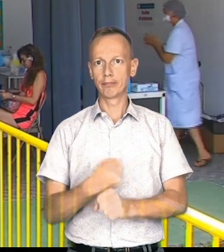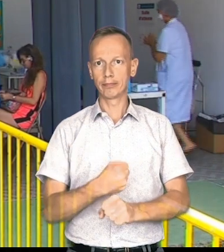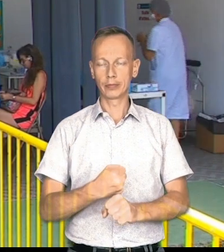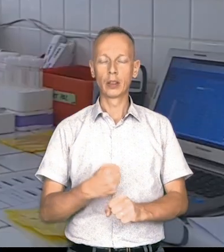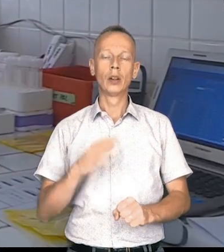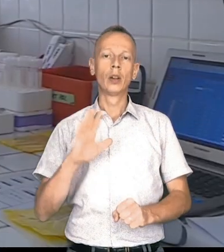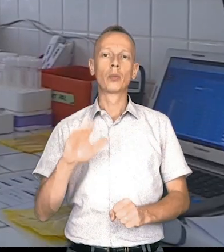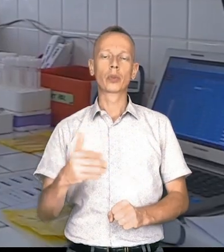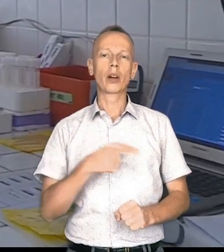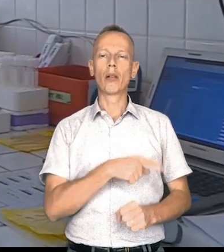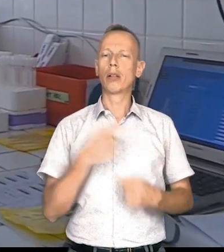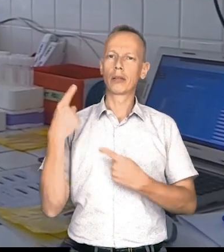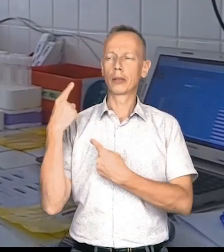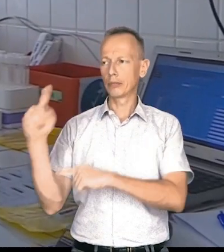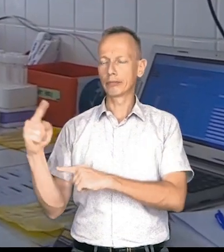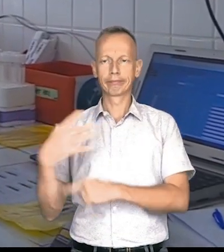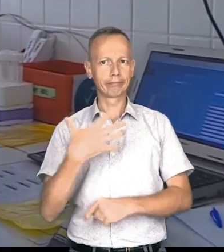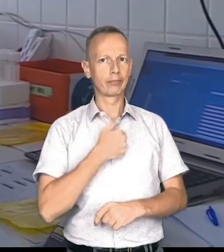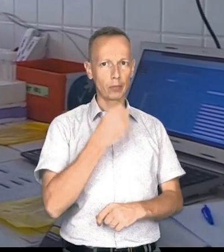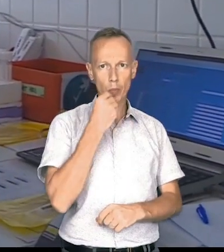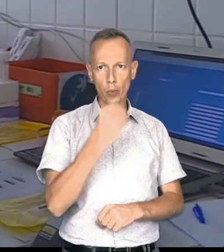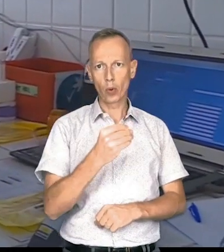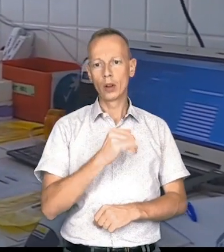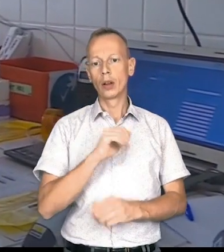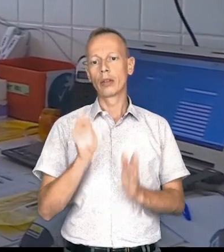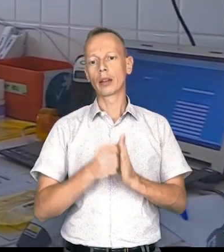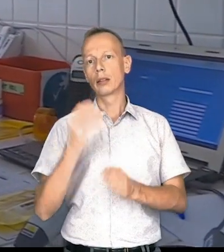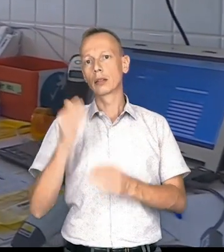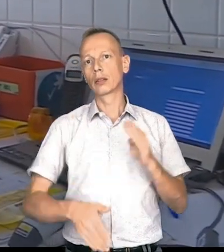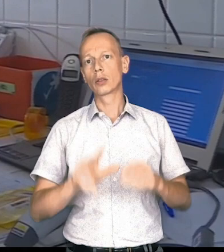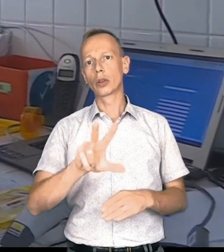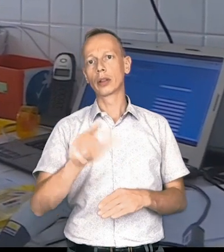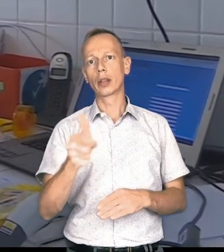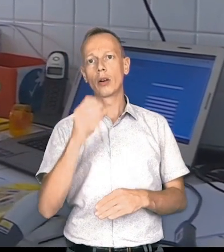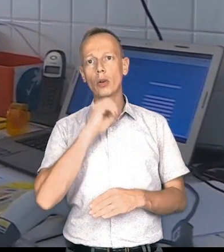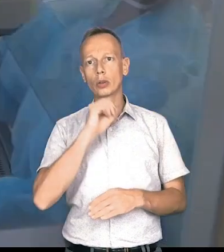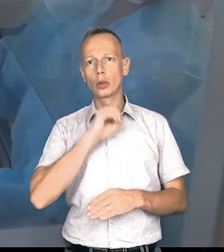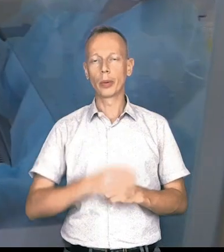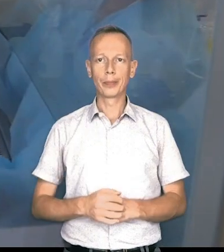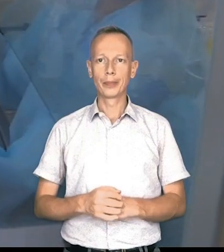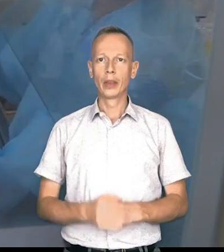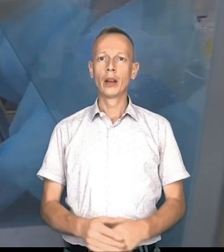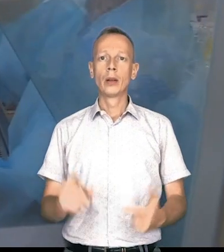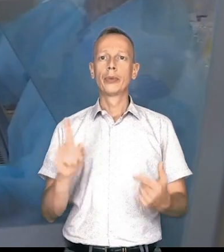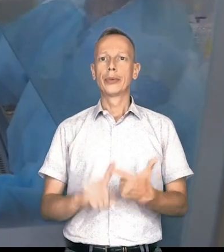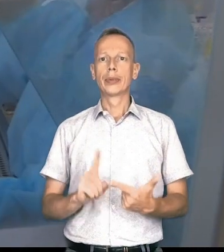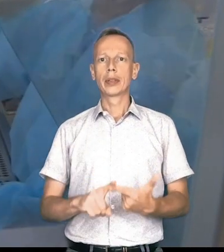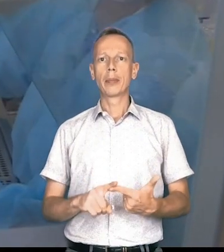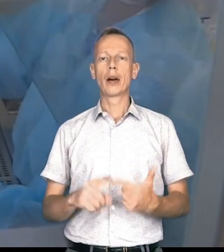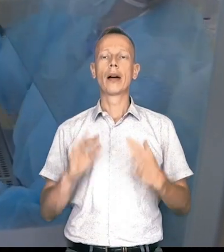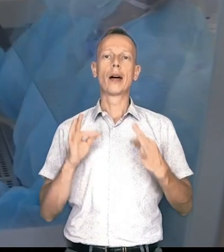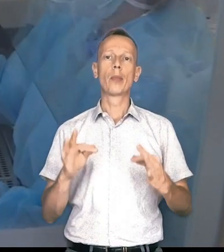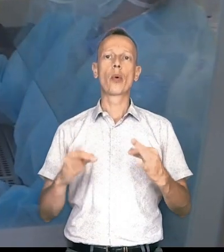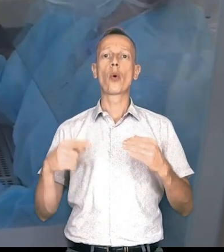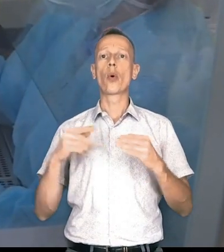jusqu'à 1000 possibilités tous les jours. Demande donc réussie pour les syndicats avec une échéance le 31 octobre. Deuxième